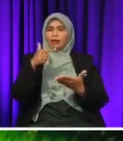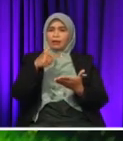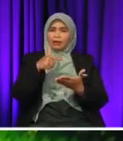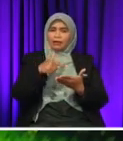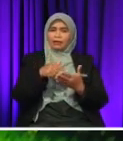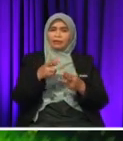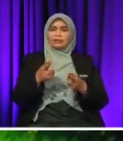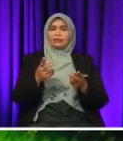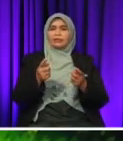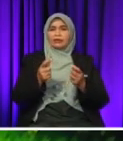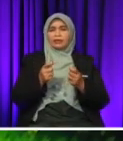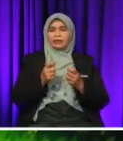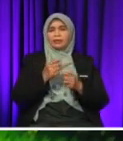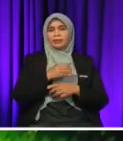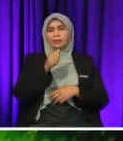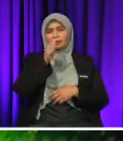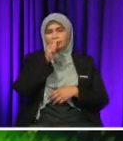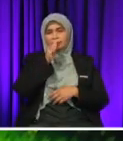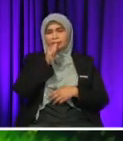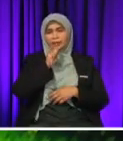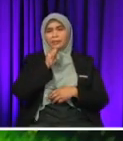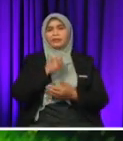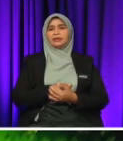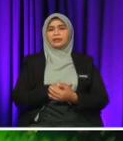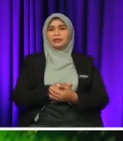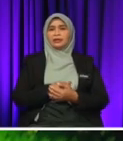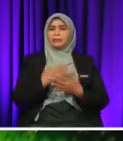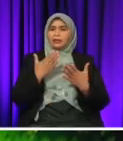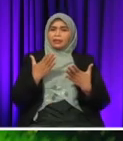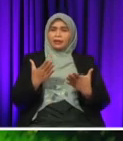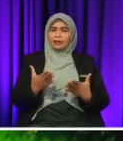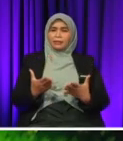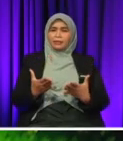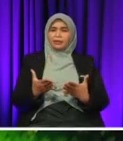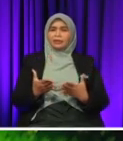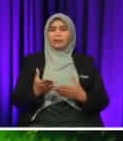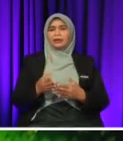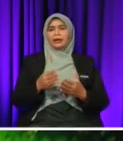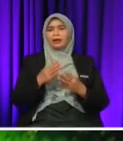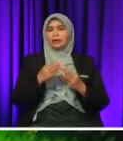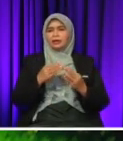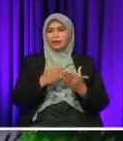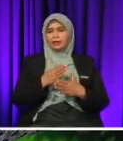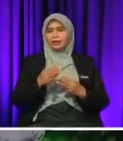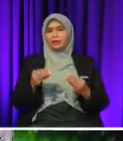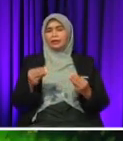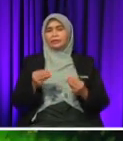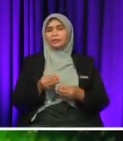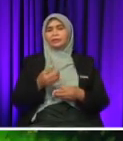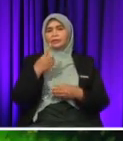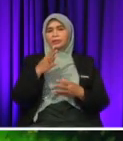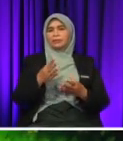ridho dan sabar betapa bagi kesempatan ini